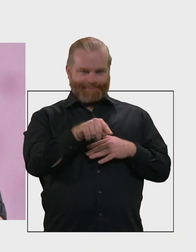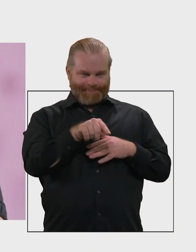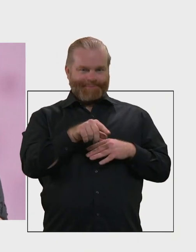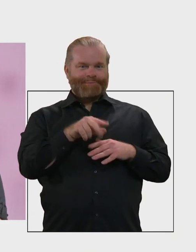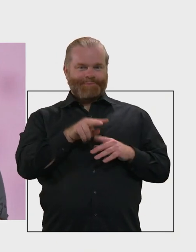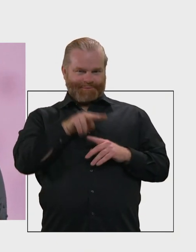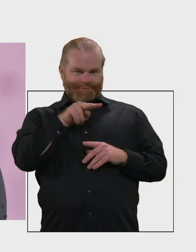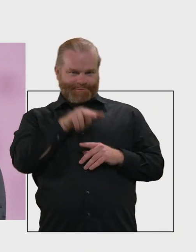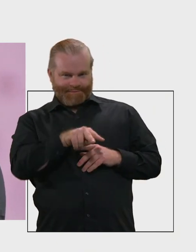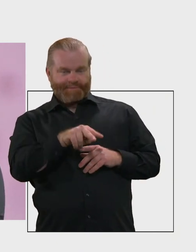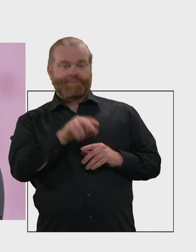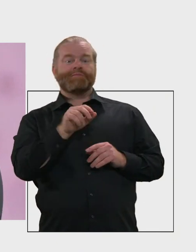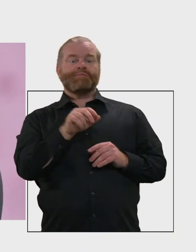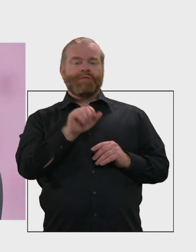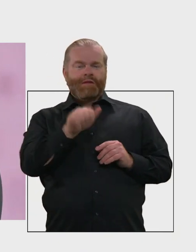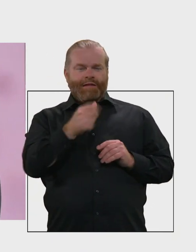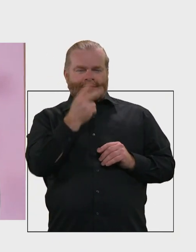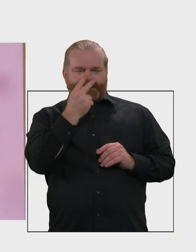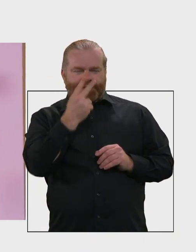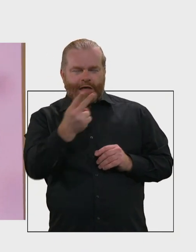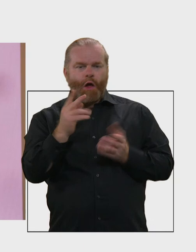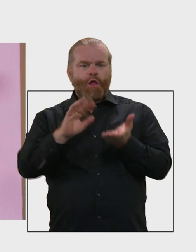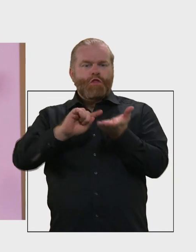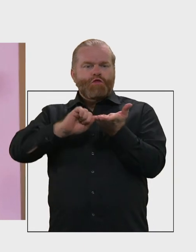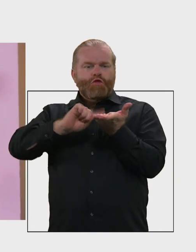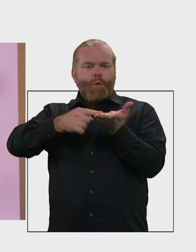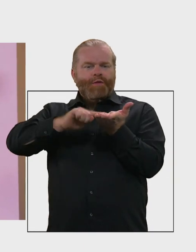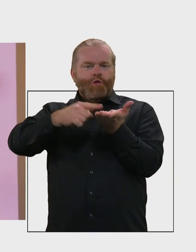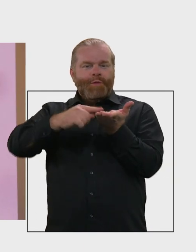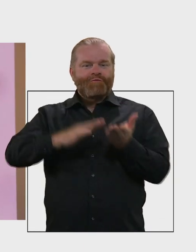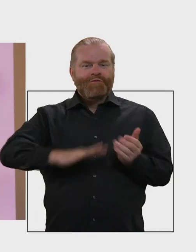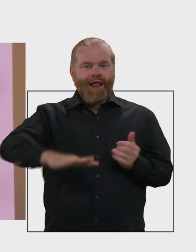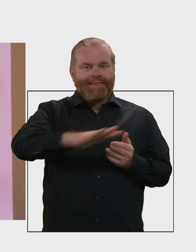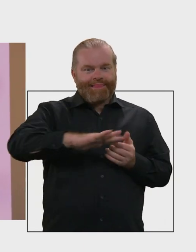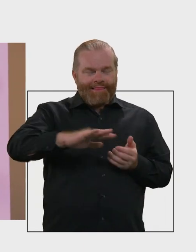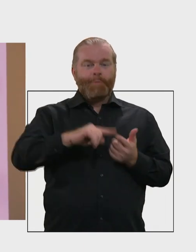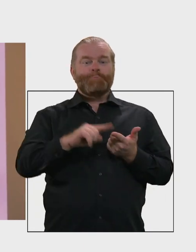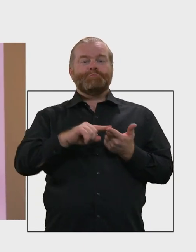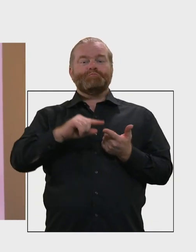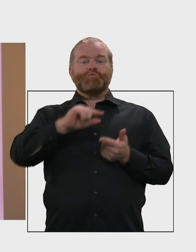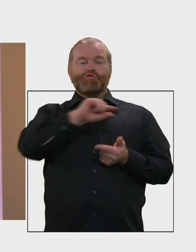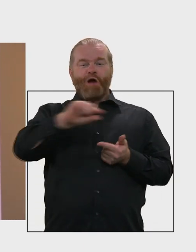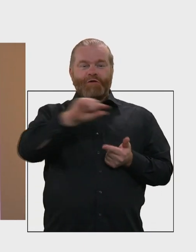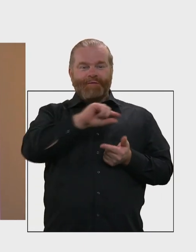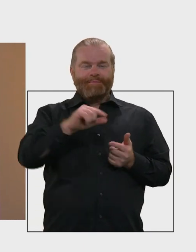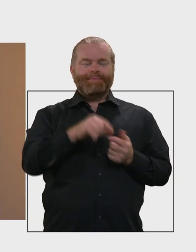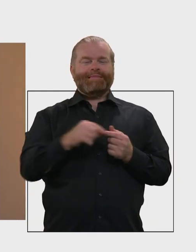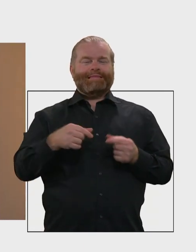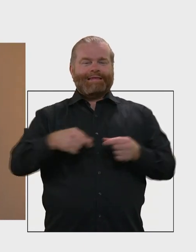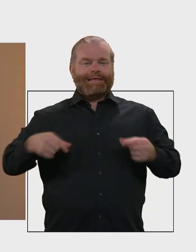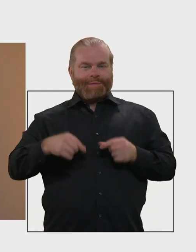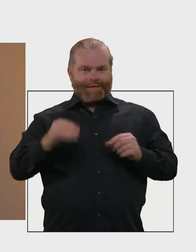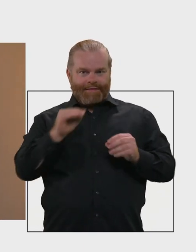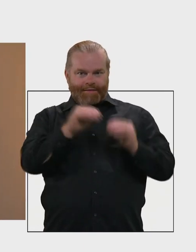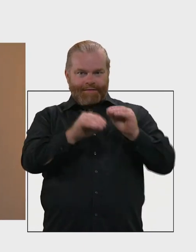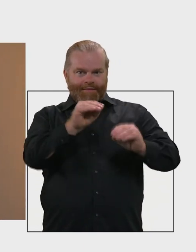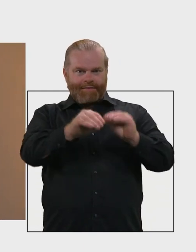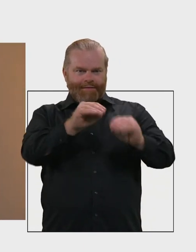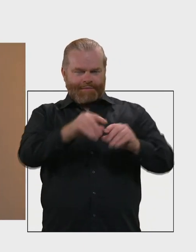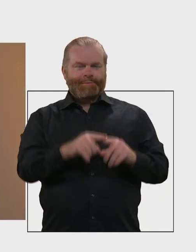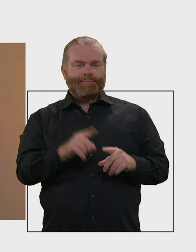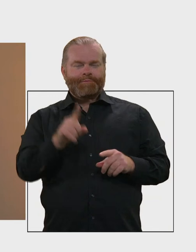eben Streifen, Rippen, die verlegt worden sind. Und wenn man genau schaut, dann ist es so, dass man unten